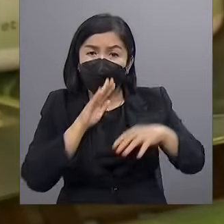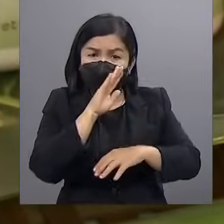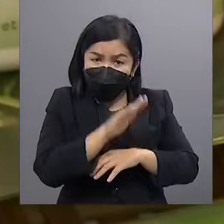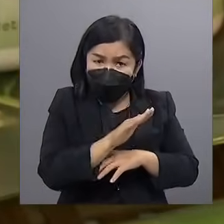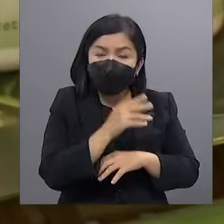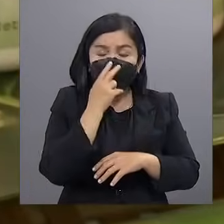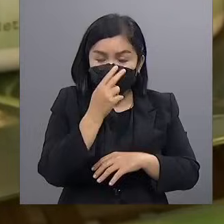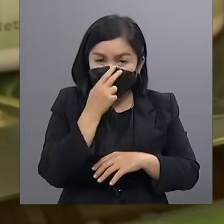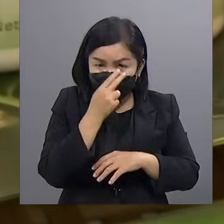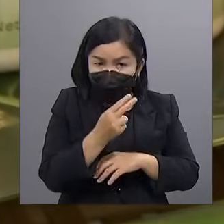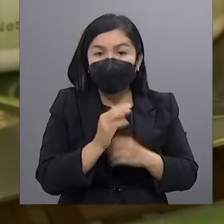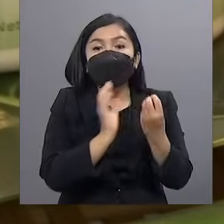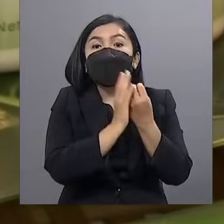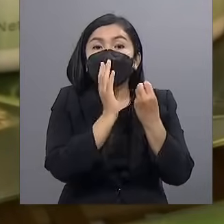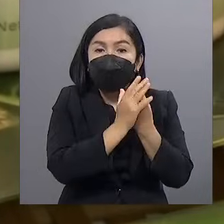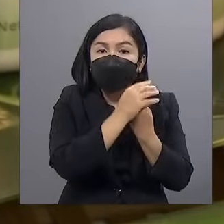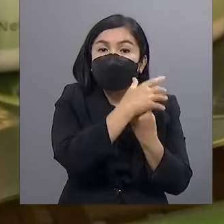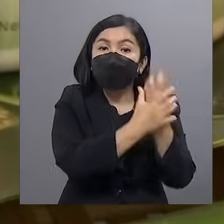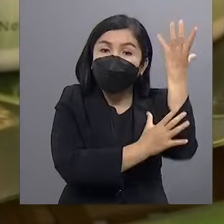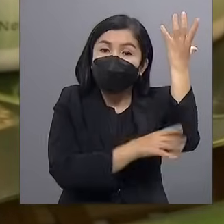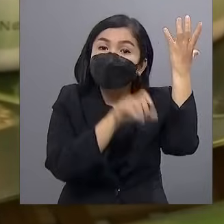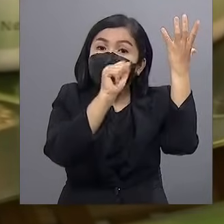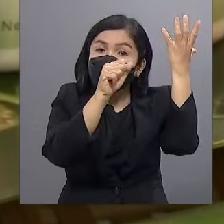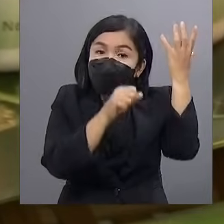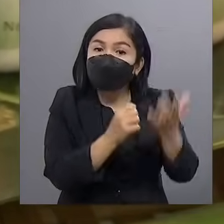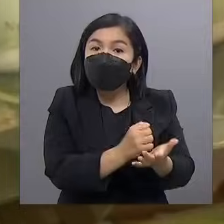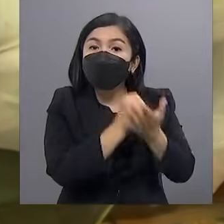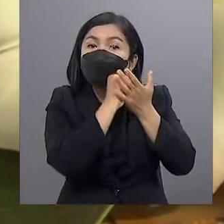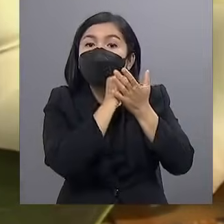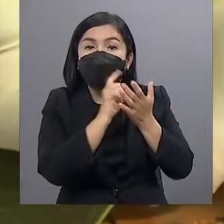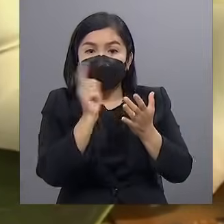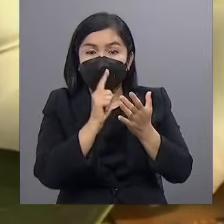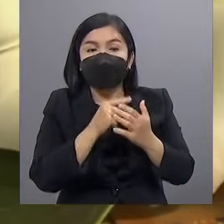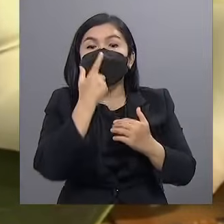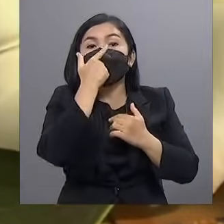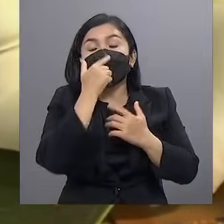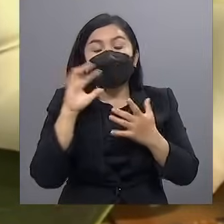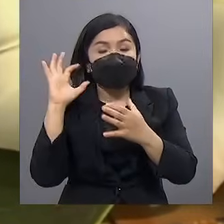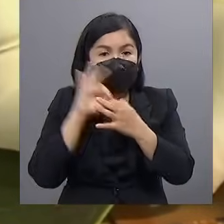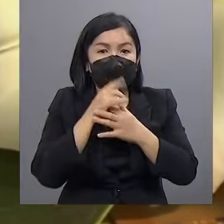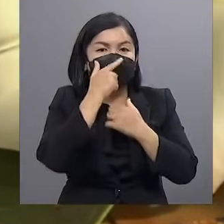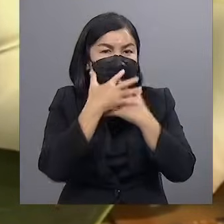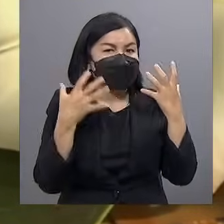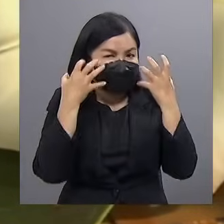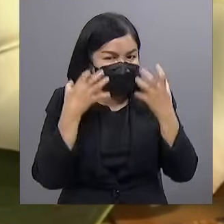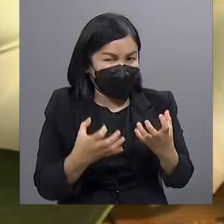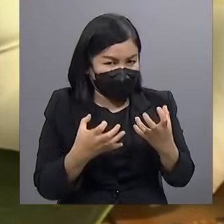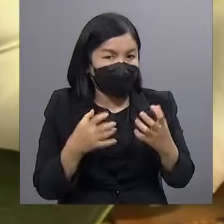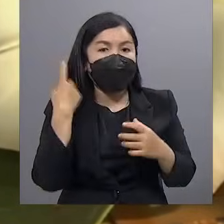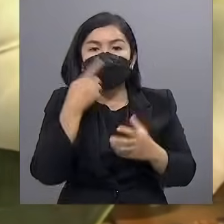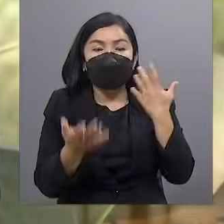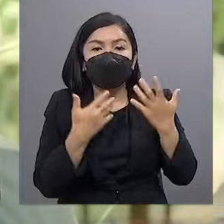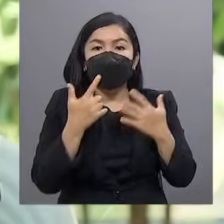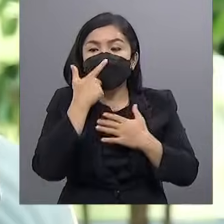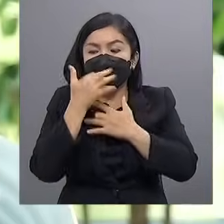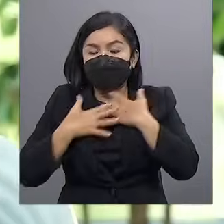พืชเหยียบนะฮะมักจะมีวิตามินเคที่เกี่ยวกับการแข็งตัวหรือค็อตของเลือดเพราะฉะนั้นคะไทยที่นั่นแข็งตัวง่ายนะ